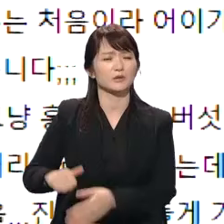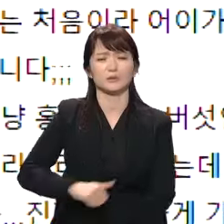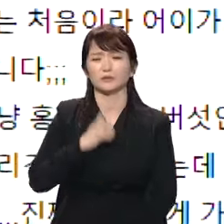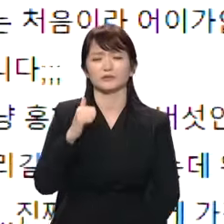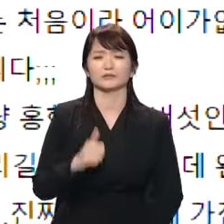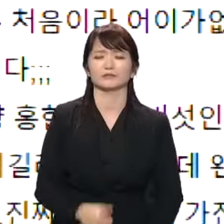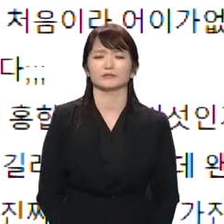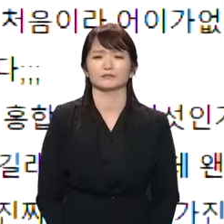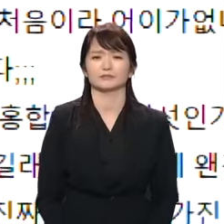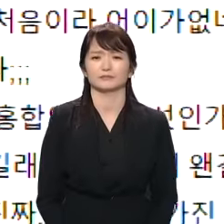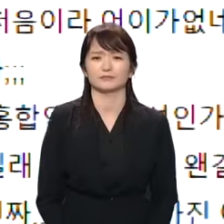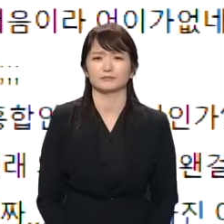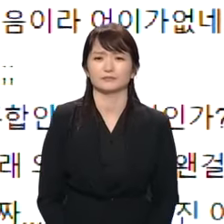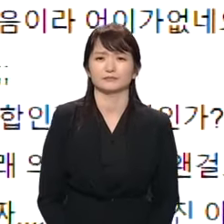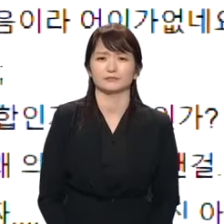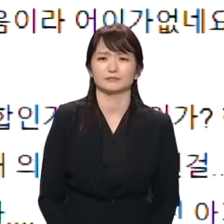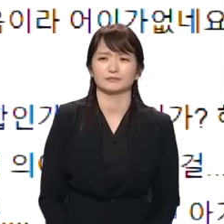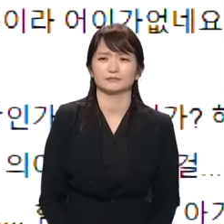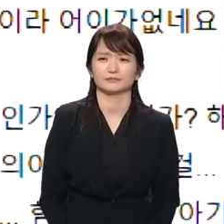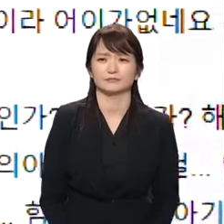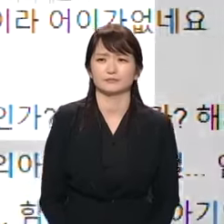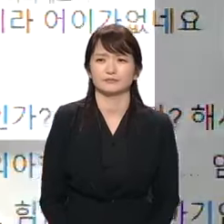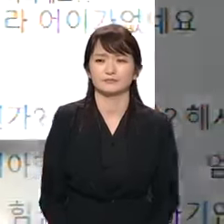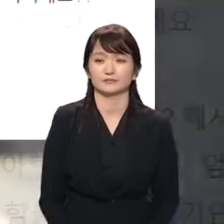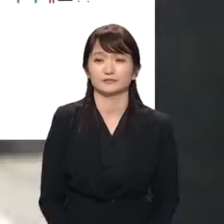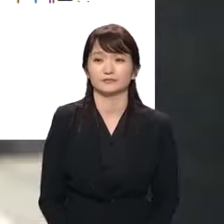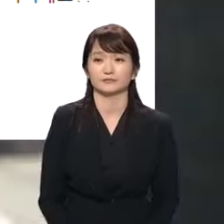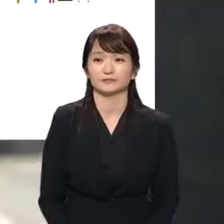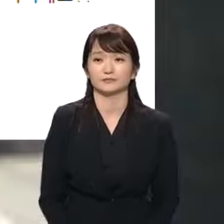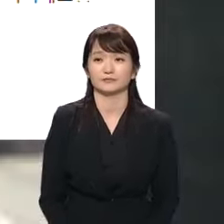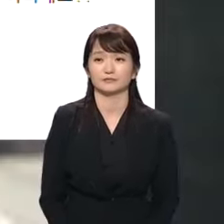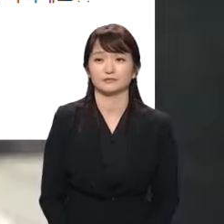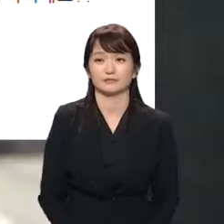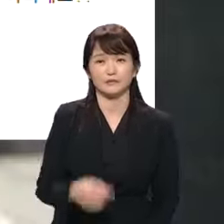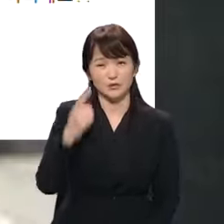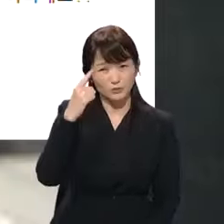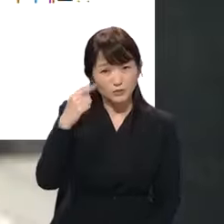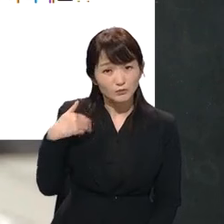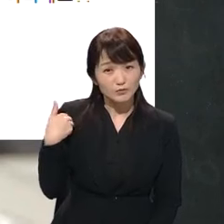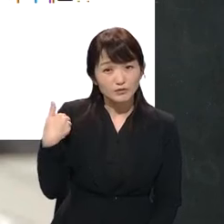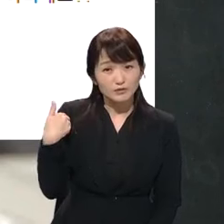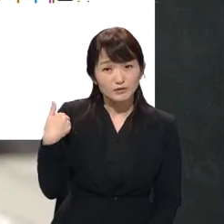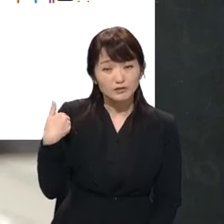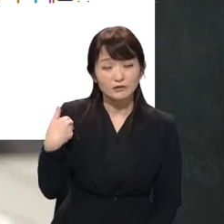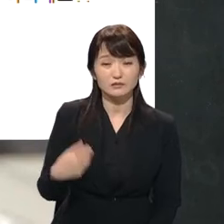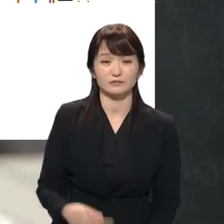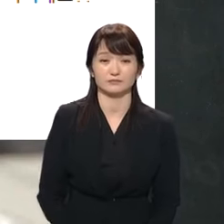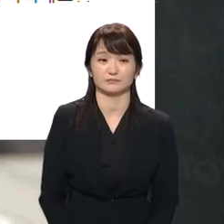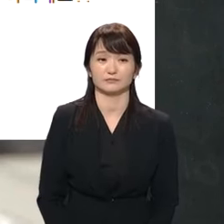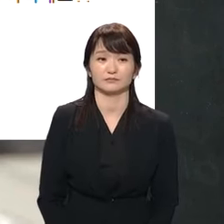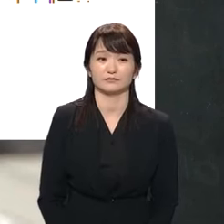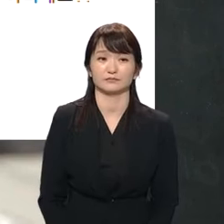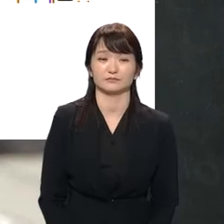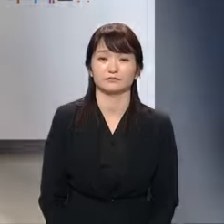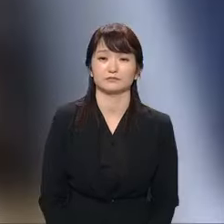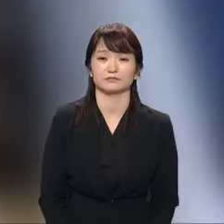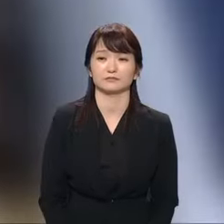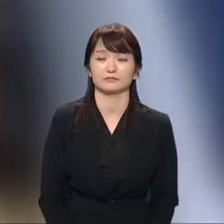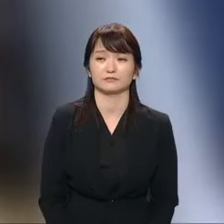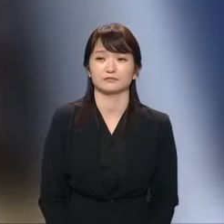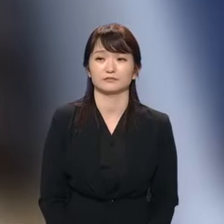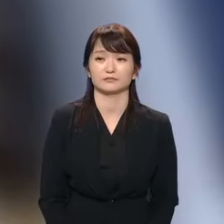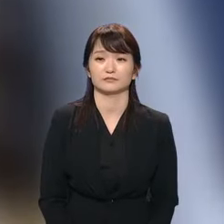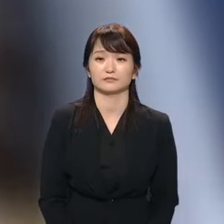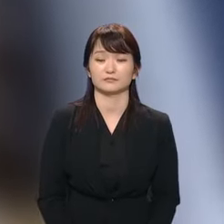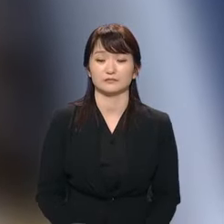듭니다. 아, 이게 교수님 저걸 왜 몰랐을까요? 예? 아, 저게 이 뚝 아까 저게